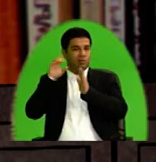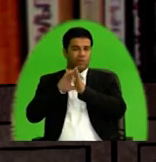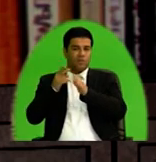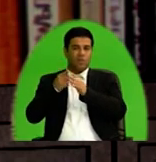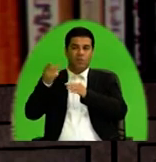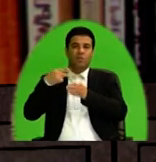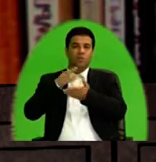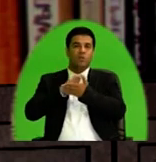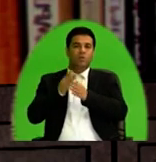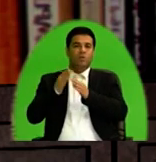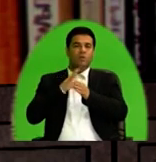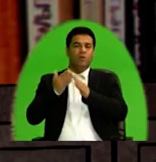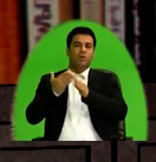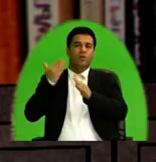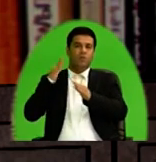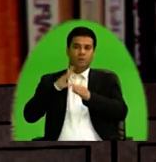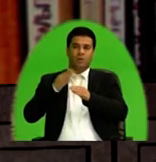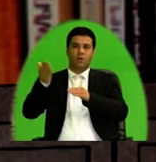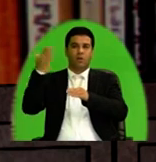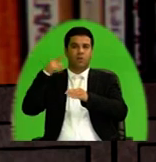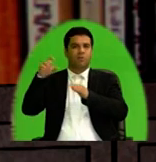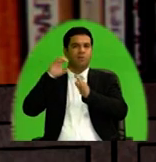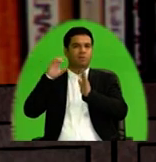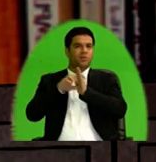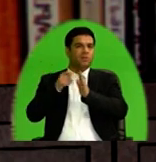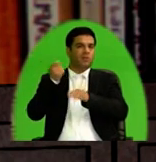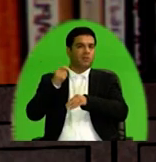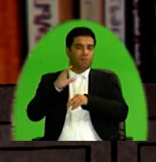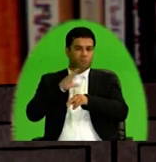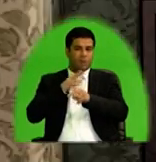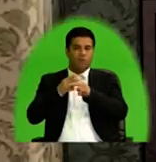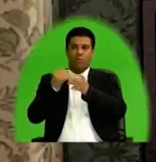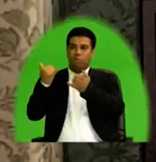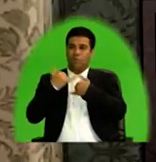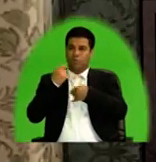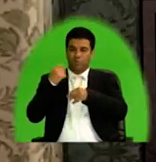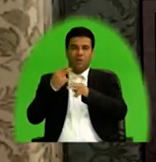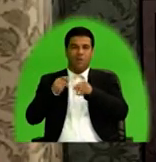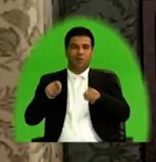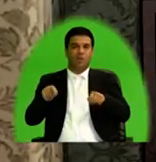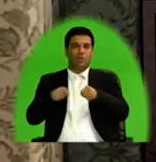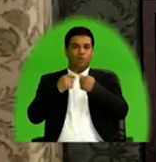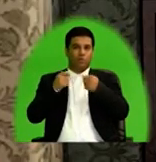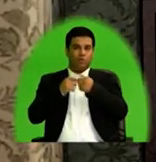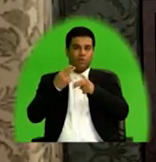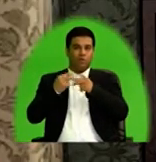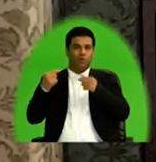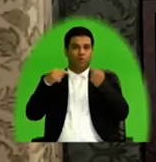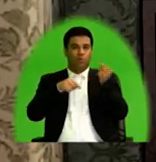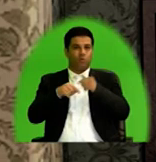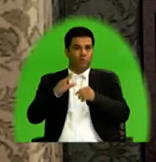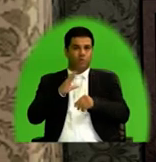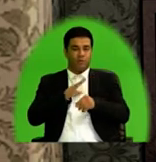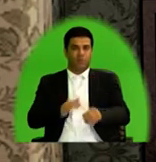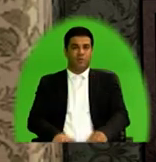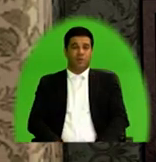что в какой-то момент однажды такой вопрос не был обговорен и была нарушена определенная из этапов этой